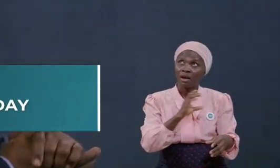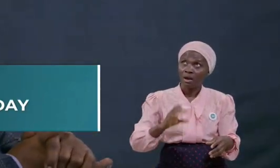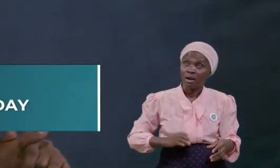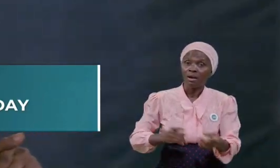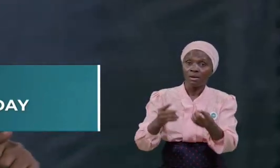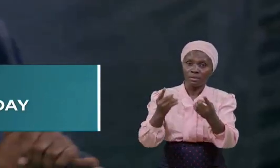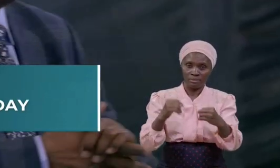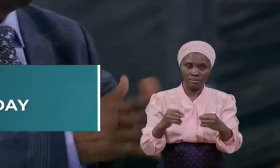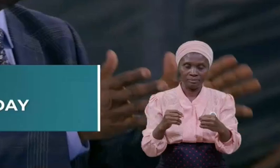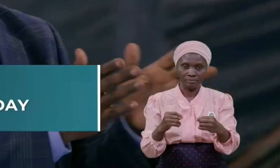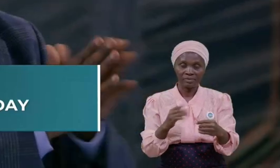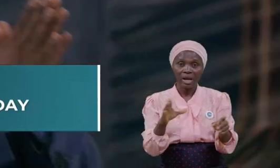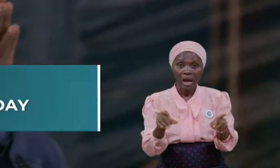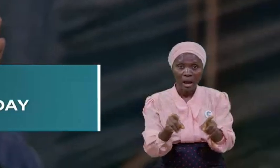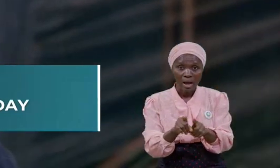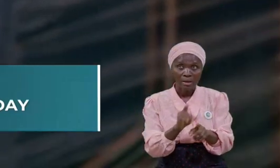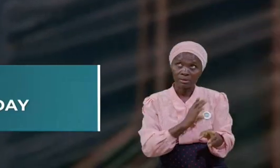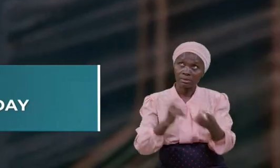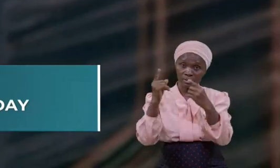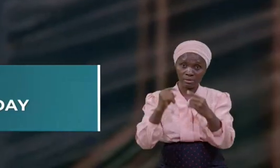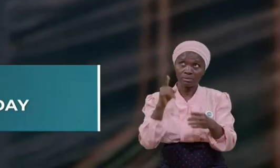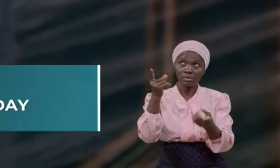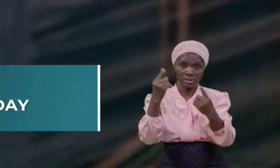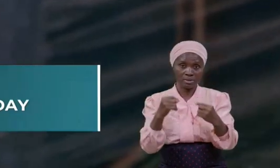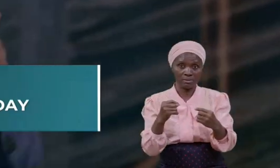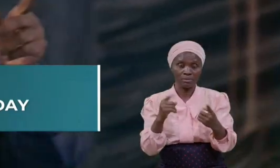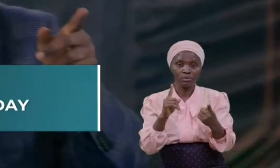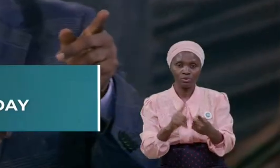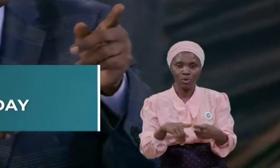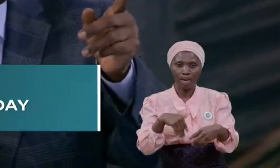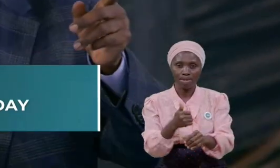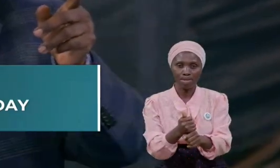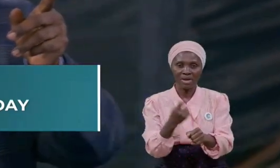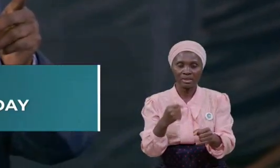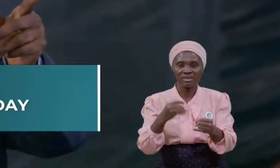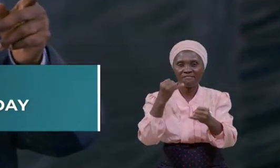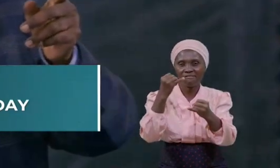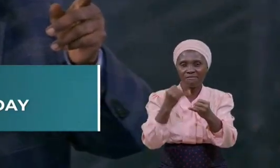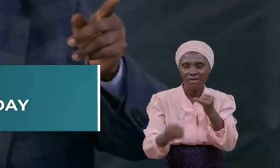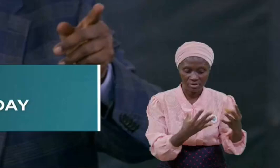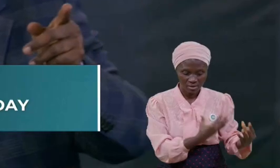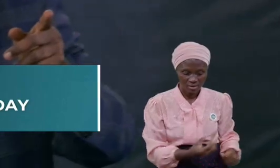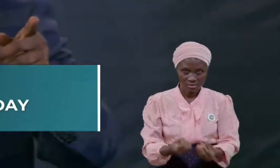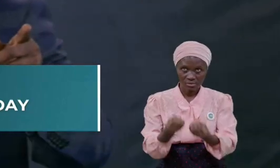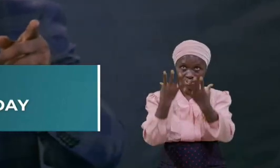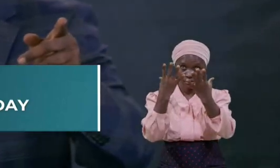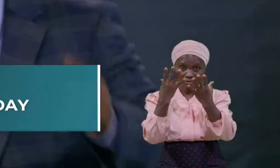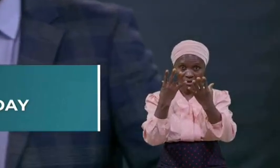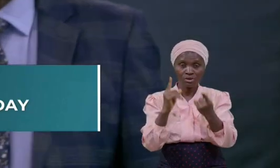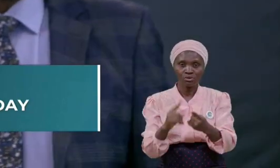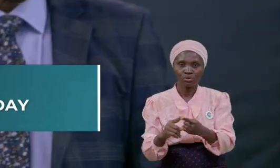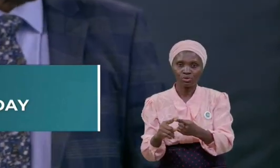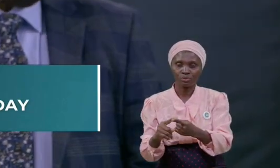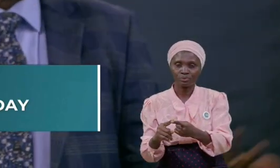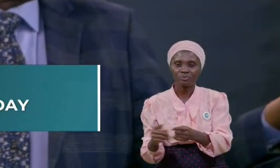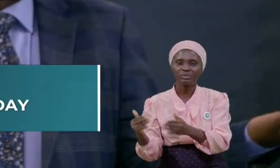Comme Christ est venu, il est venu faire le sacrifice final pour conduire chaque pécheur